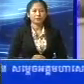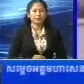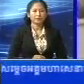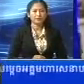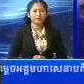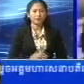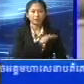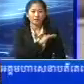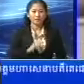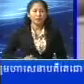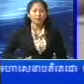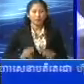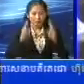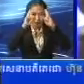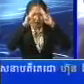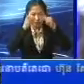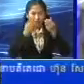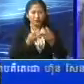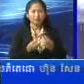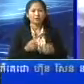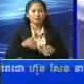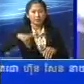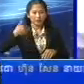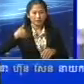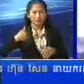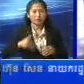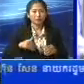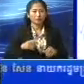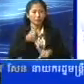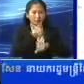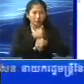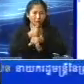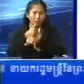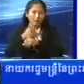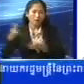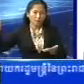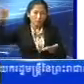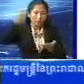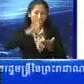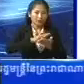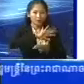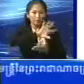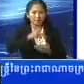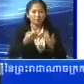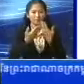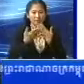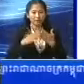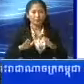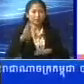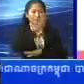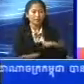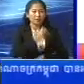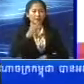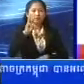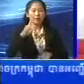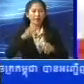សម្ដីការមហាសេនាបដិនិជហ៊ុនសែននិងគណៈប្រតិភូជាន់ខ្ពស់បាននិវត្តន៍មកដល់កម្ពុជាវិញហើយនីរោសៀលថ្ងៃទី3ខែក